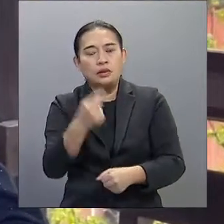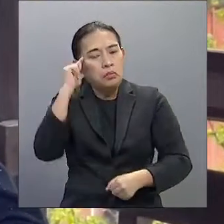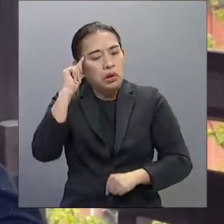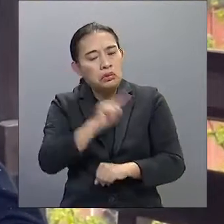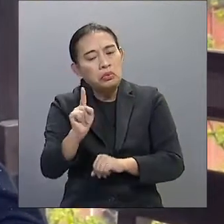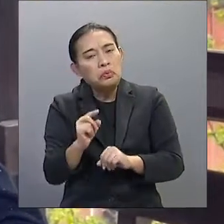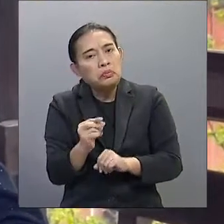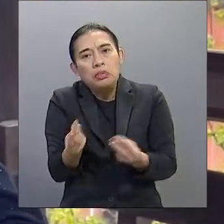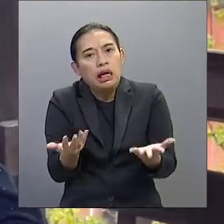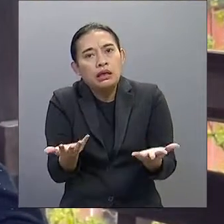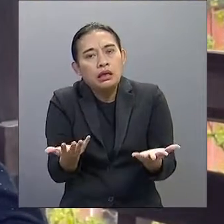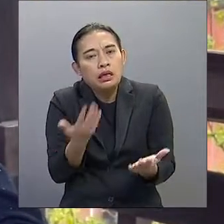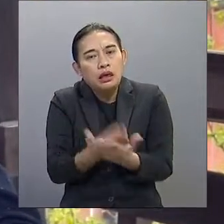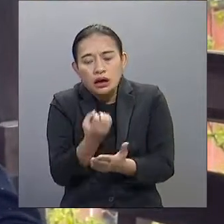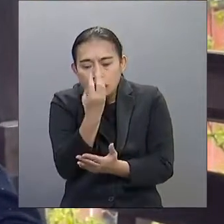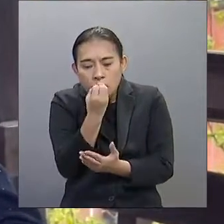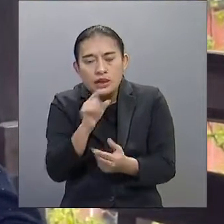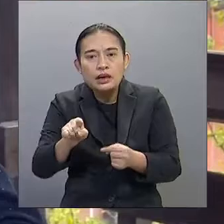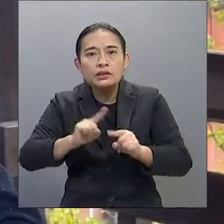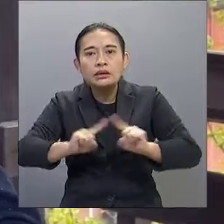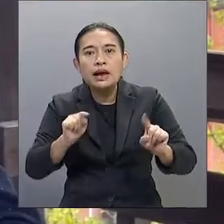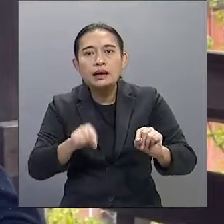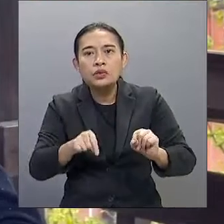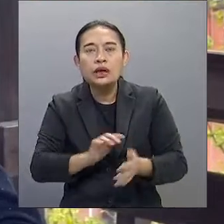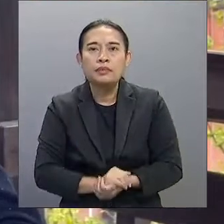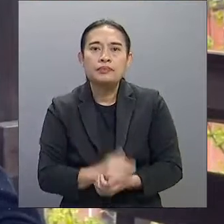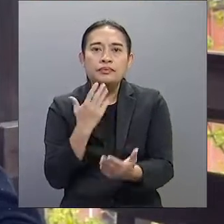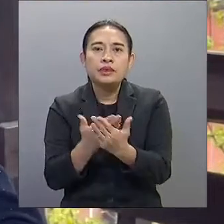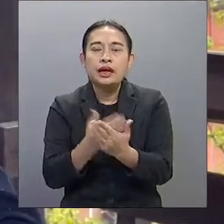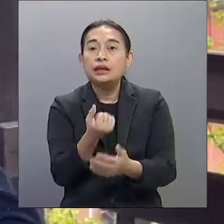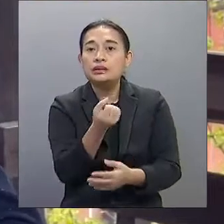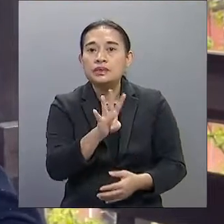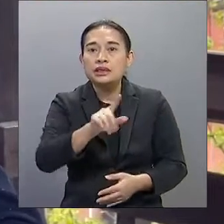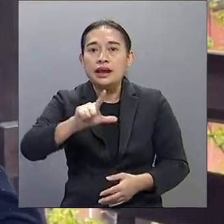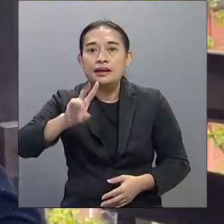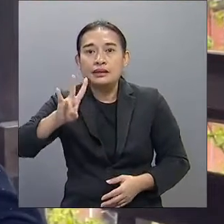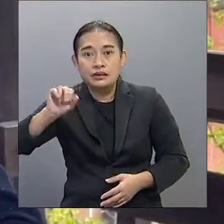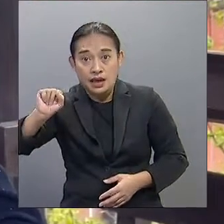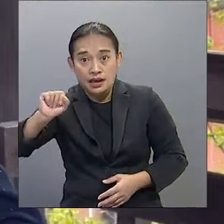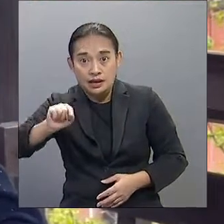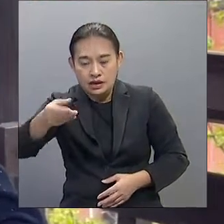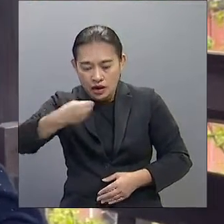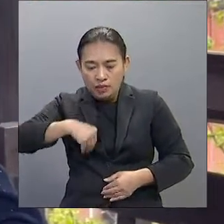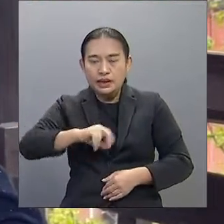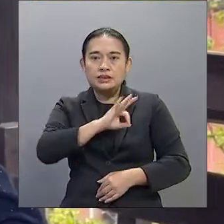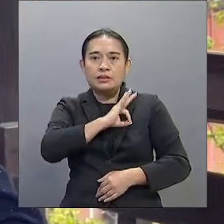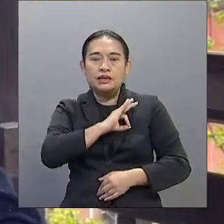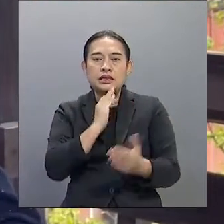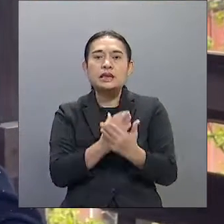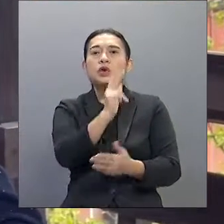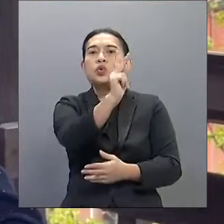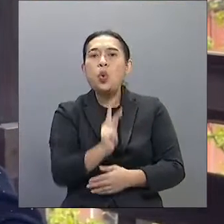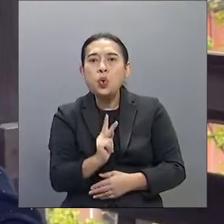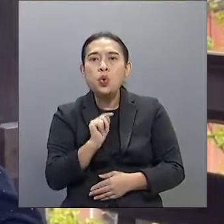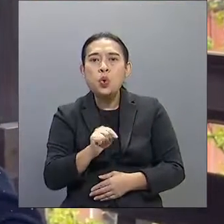หนซึ่งหรอกเบี้ยส่วนต่าง ตรนี้นะครับ ถานำเงิน 14 ล้าน 7 แน มาให้กับสมาชิกู้มั